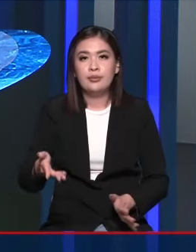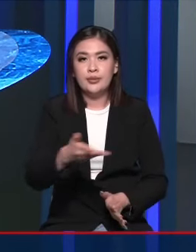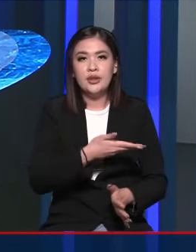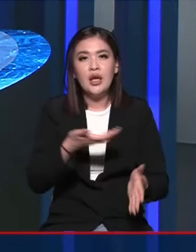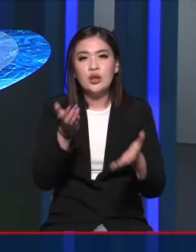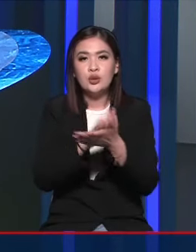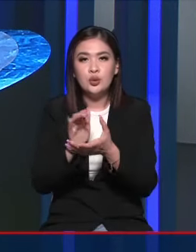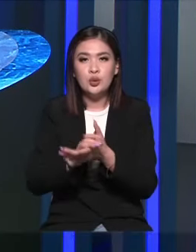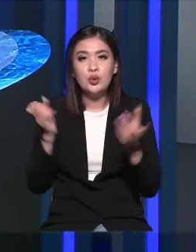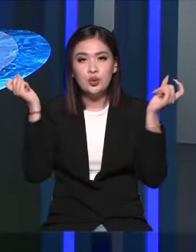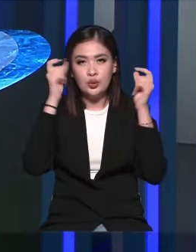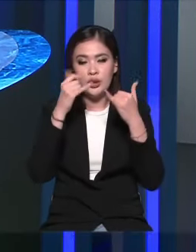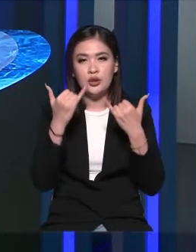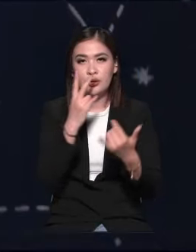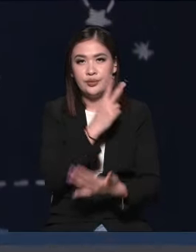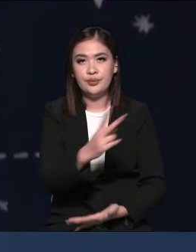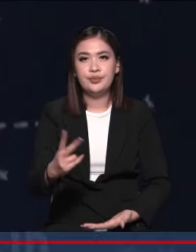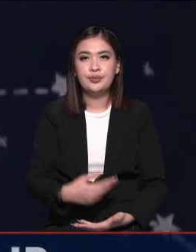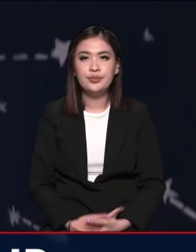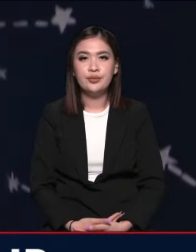танысып келген еді, сюжет көрейік.